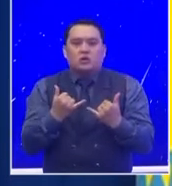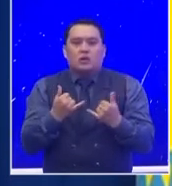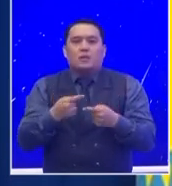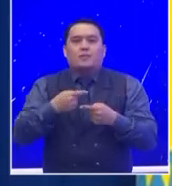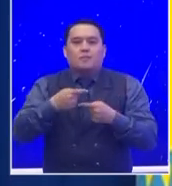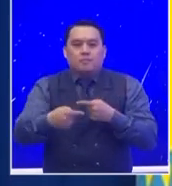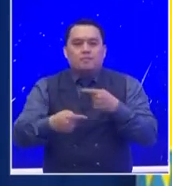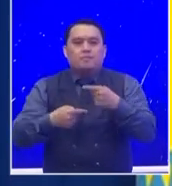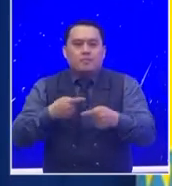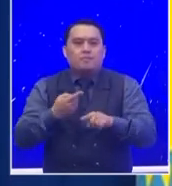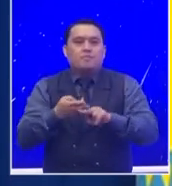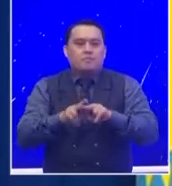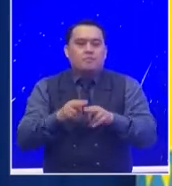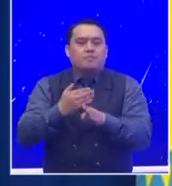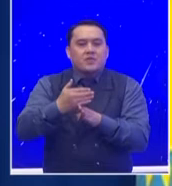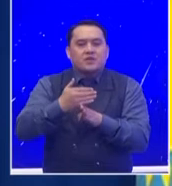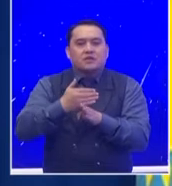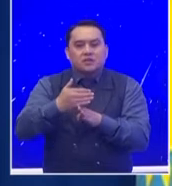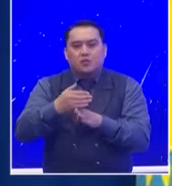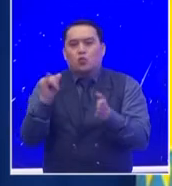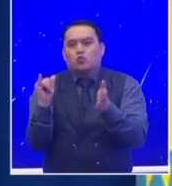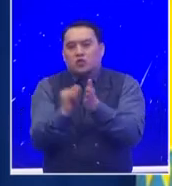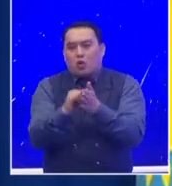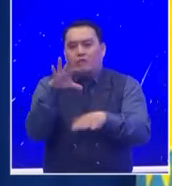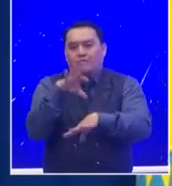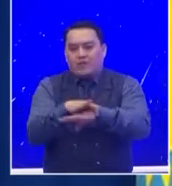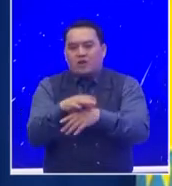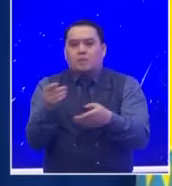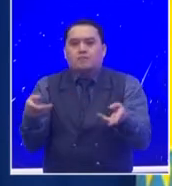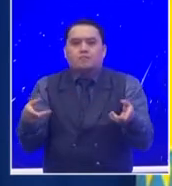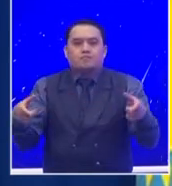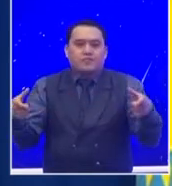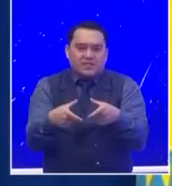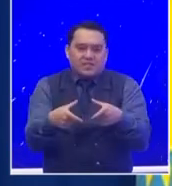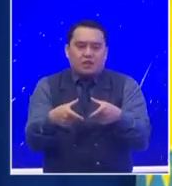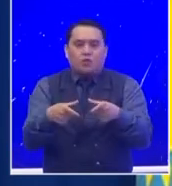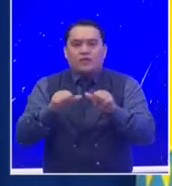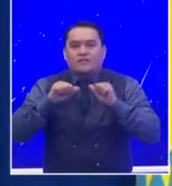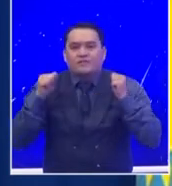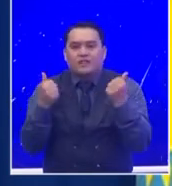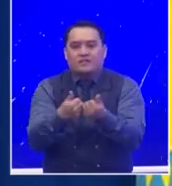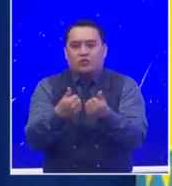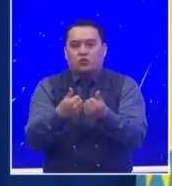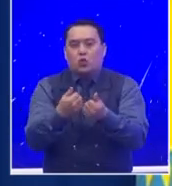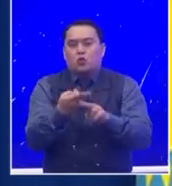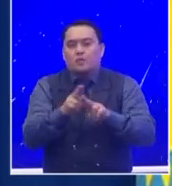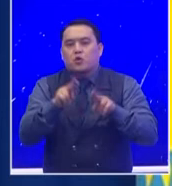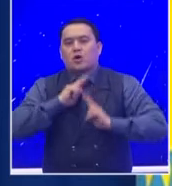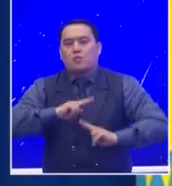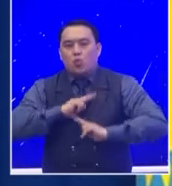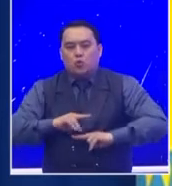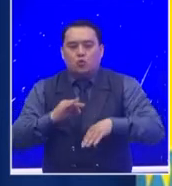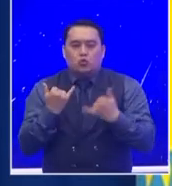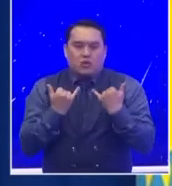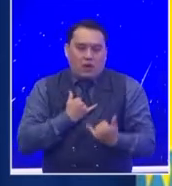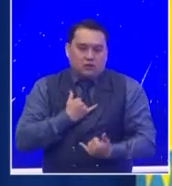цепочки, они установлены и многие из них приостановлены, то есть мы продолжаем эту работу, но меры предосторожности,